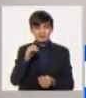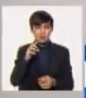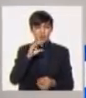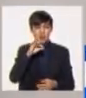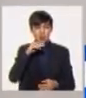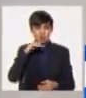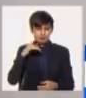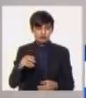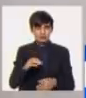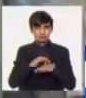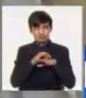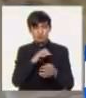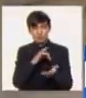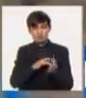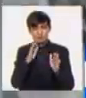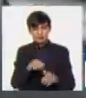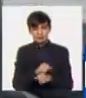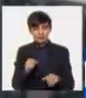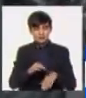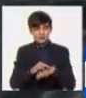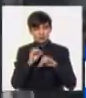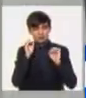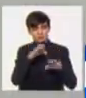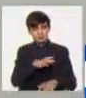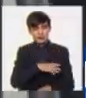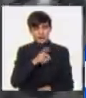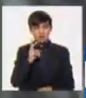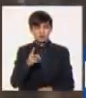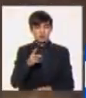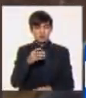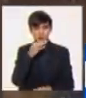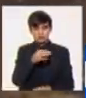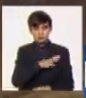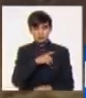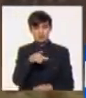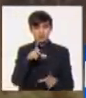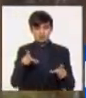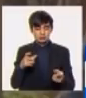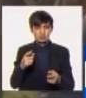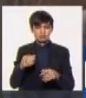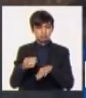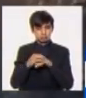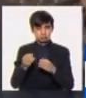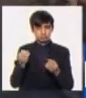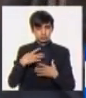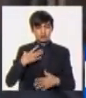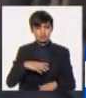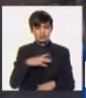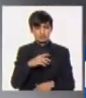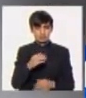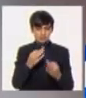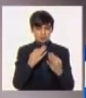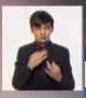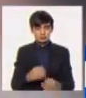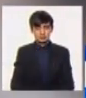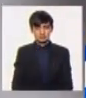за пределы города. Подождите, а кто вам сказал сюда привезти вот этих людей? А, пожалуйста, объясните мне.